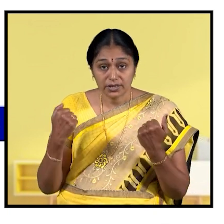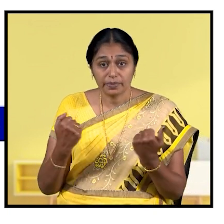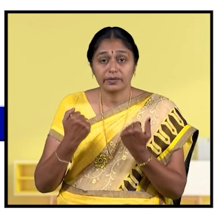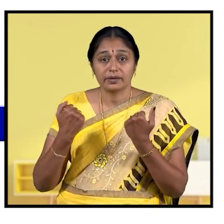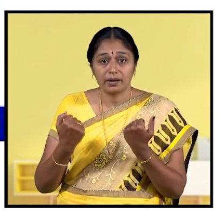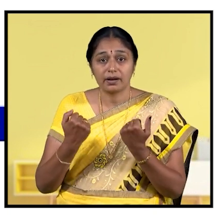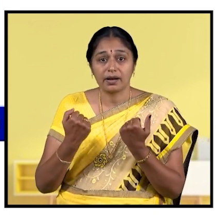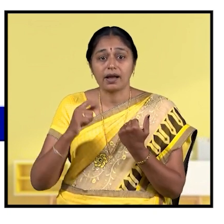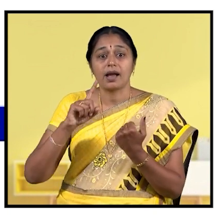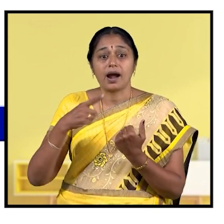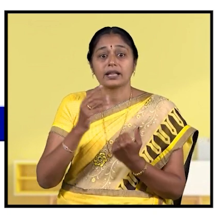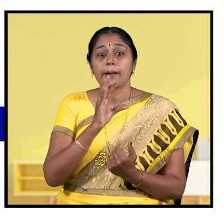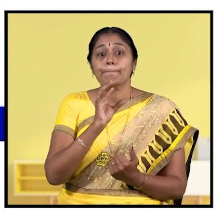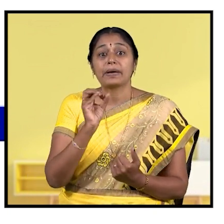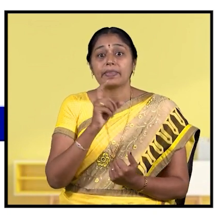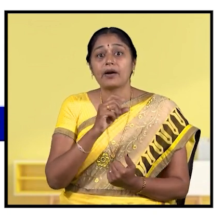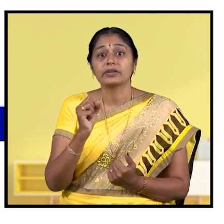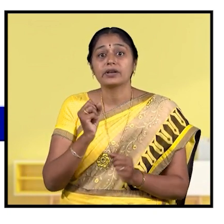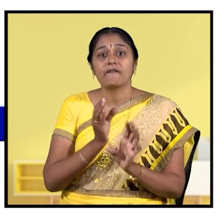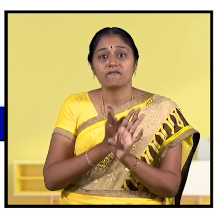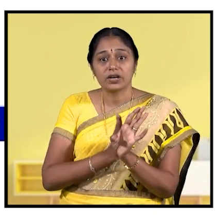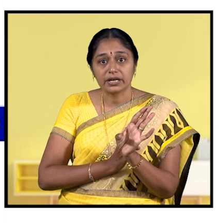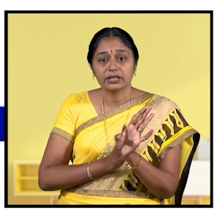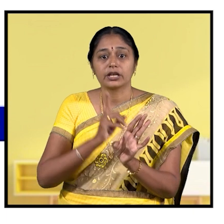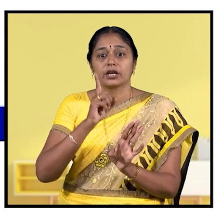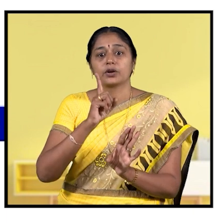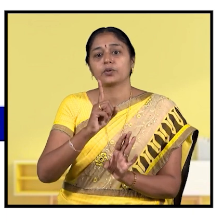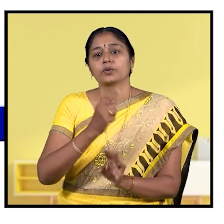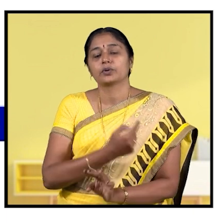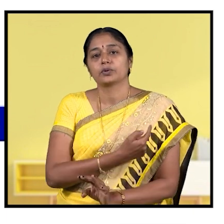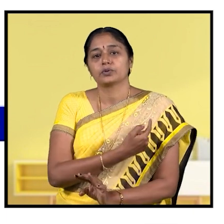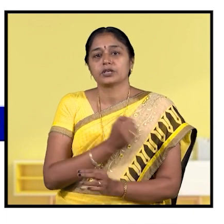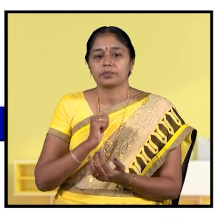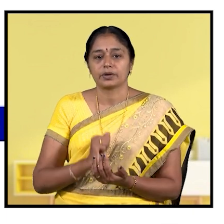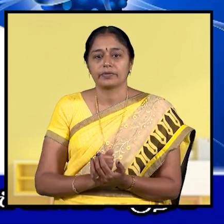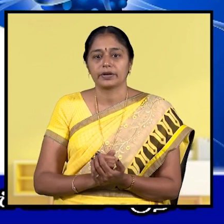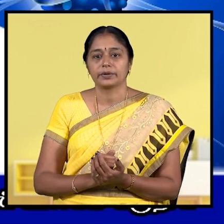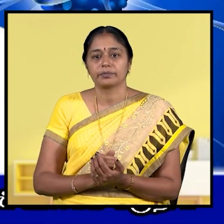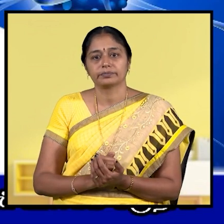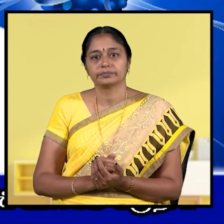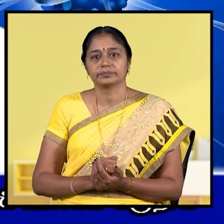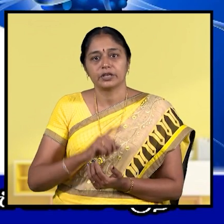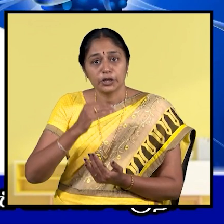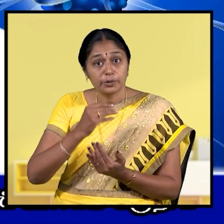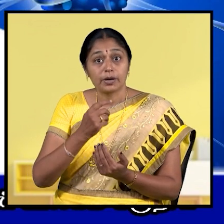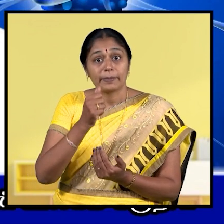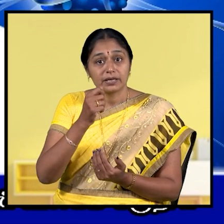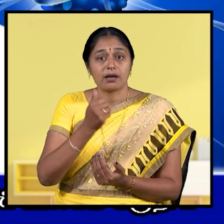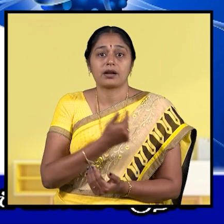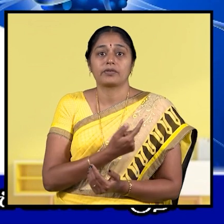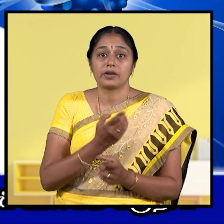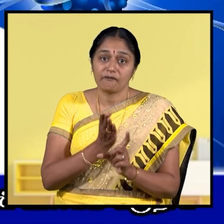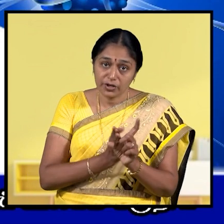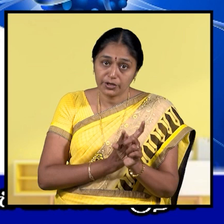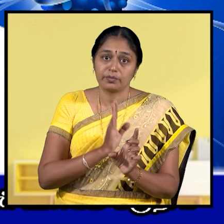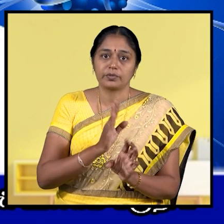ஊட்டத்தை அளிக்கணும். 16வது வாரத்தில் டிடி மற்றும் டிஏபி அப்படிங்கிற 2வது கூடுதல் தடுப்பூசியோட ஏறக்குறைய இந்த குழந்தைக்கு வந்து தடுப்பூசி திட்டம் வந்து முடிஞ்சிருது.